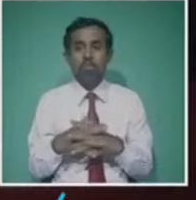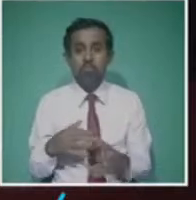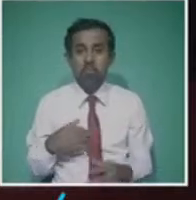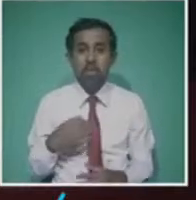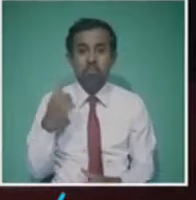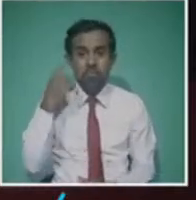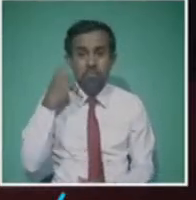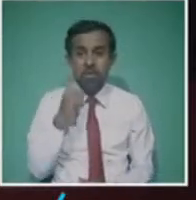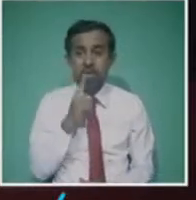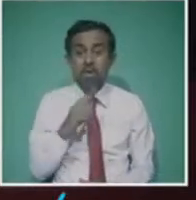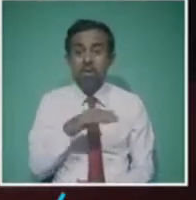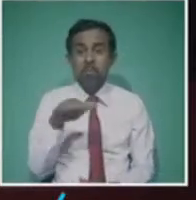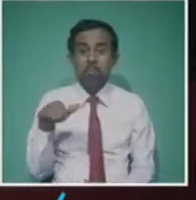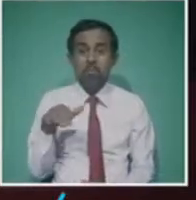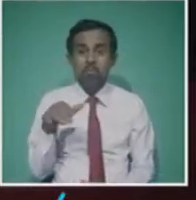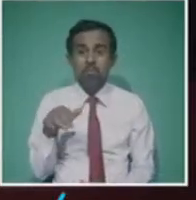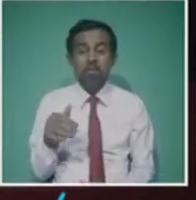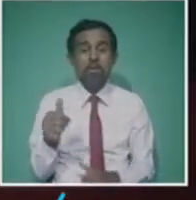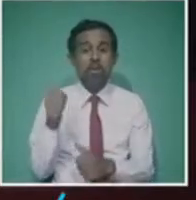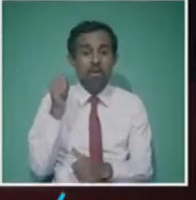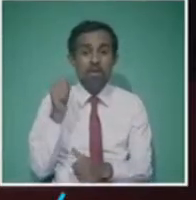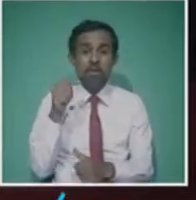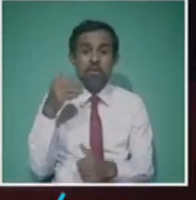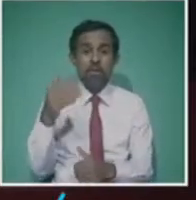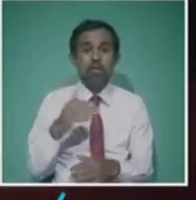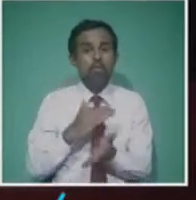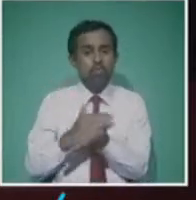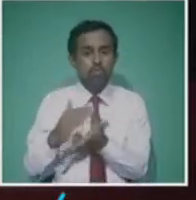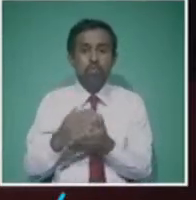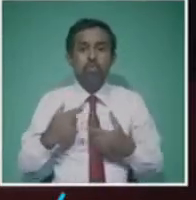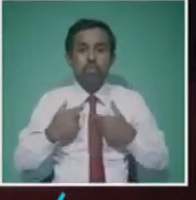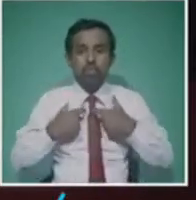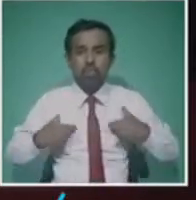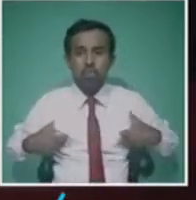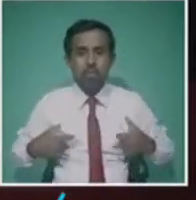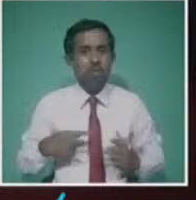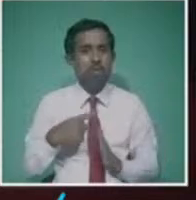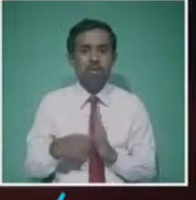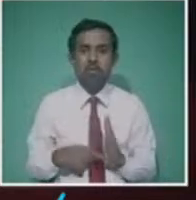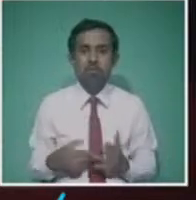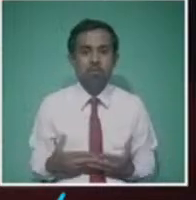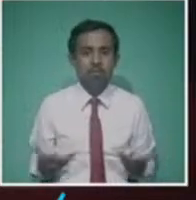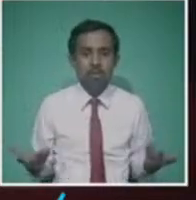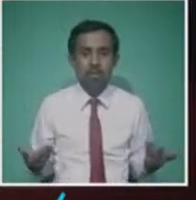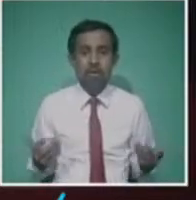මේ නිවට මිනිසුන්ට එදාට ඒගොල්ලෝ වෙනුවෙන් පණී සිටින නීතිච්චෙක්වත් මේ රටේ නැති වෙයි